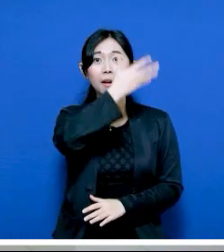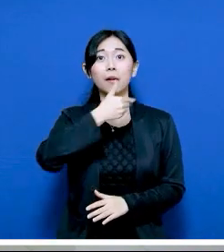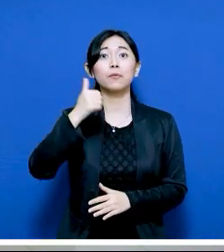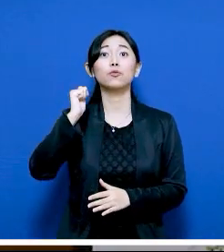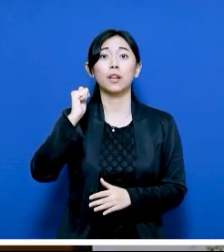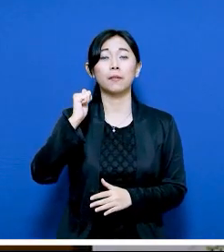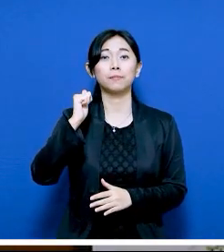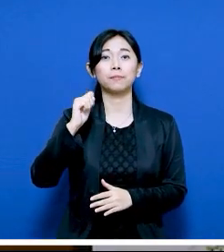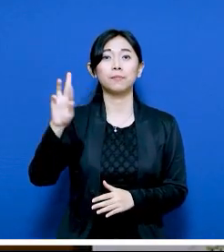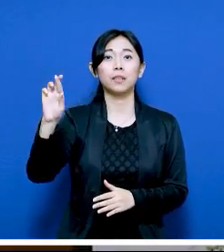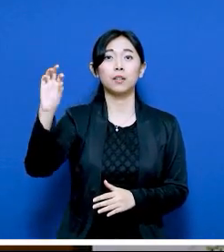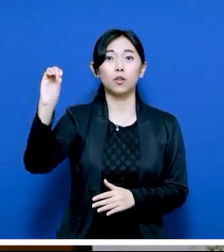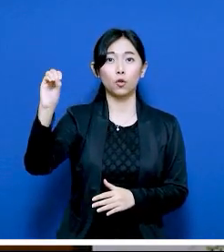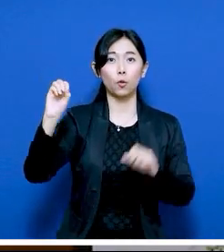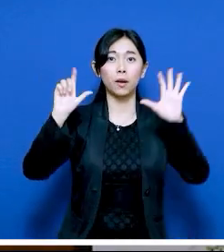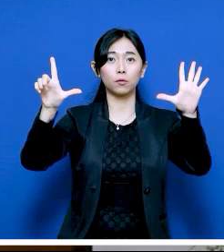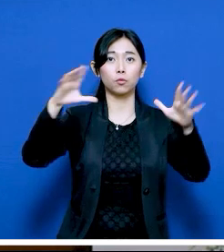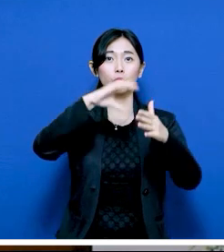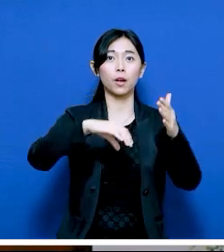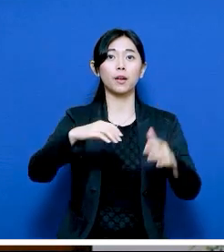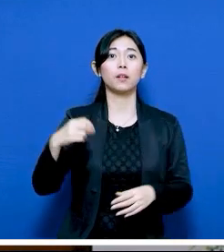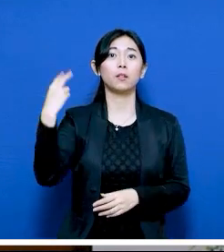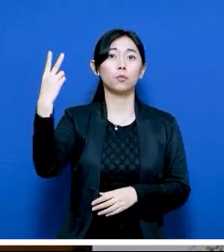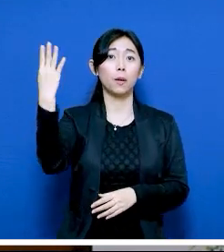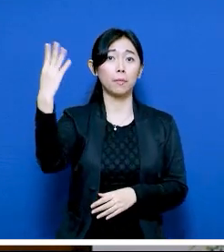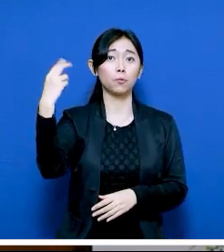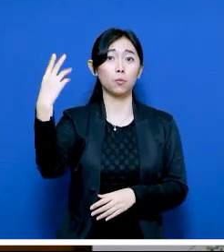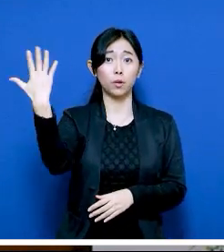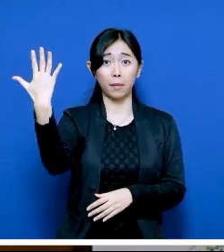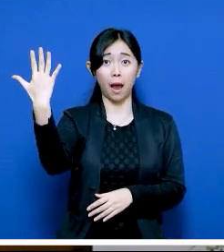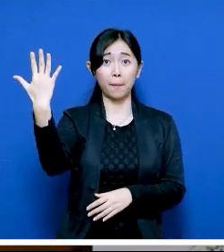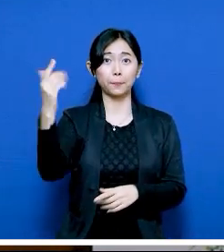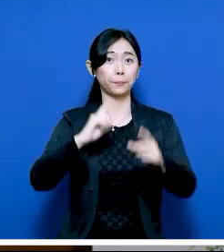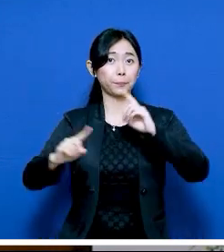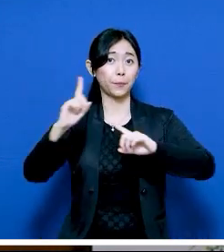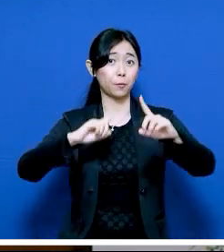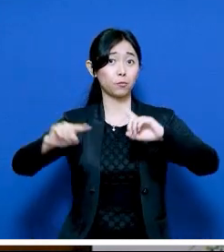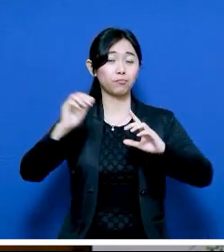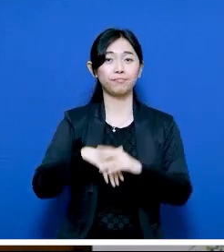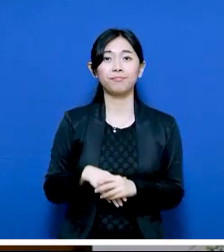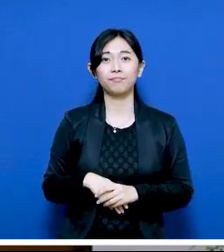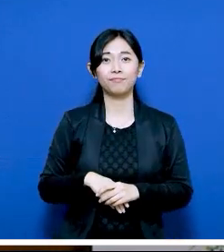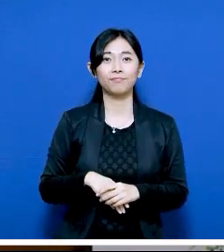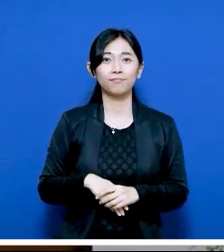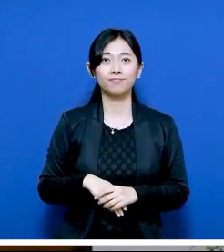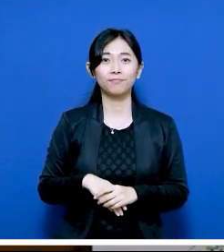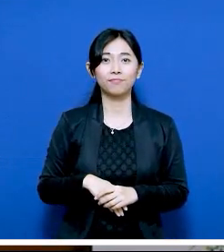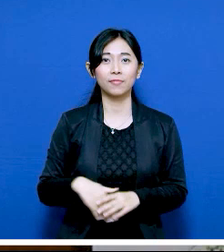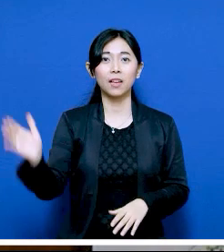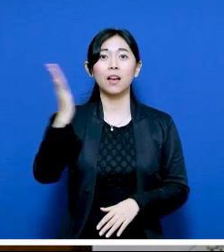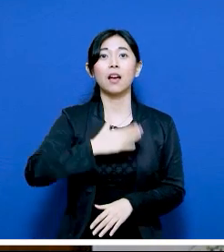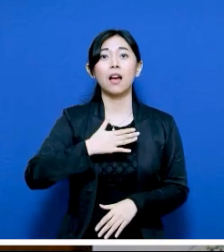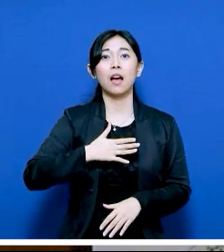pengampunan dosa dari Roma pasal 7 ayat 24 dan 25 yang berbunyi demikian.